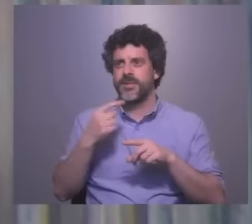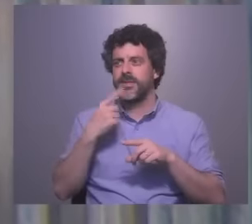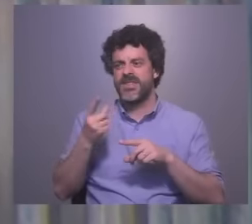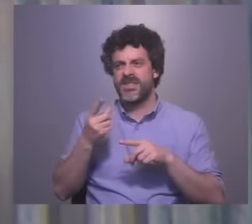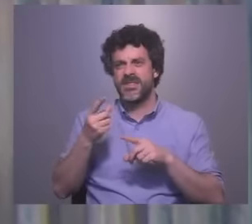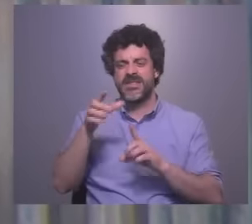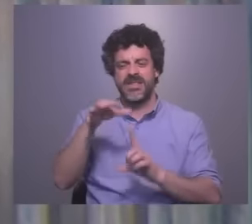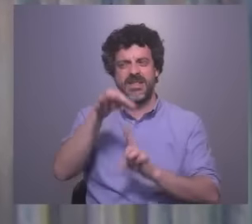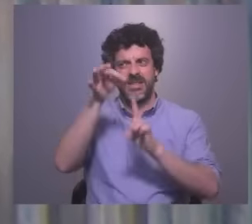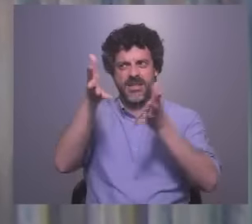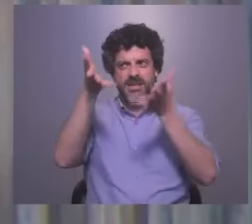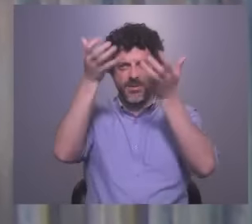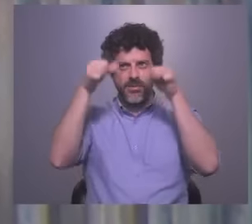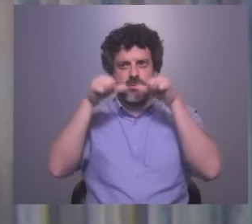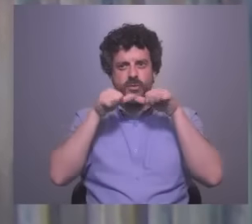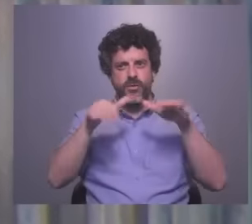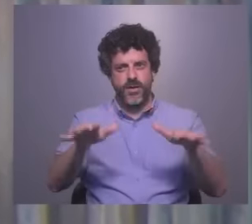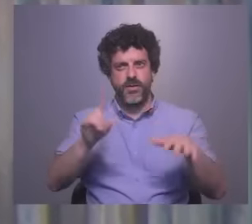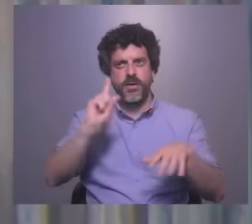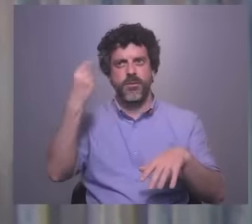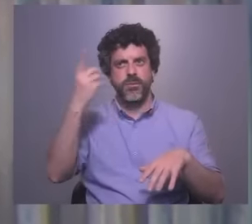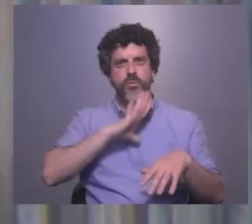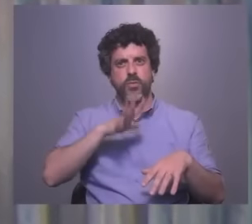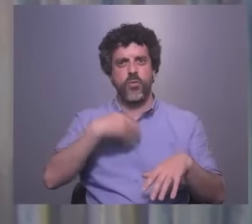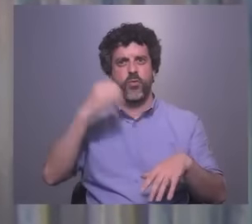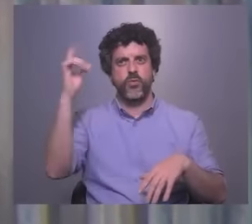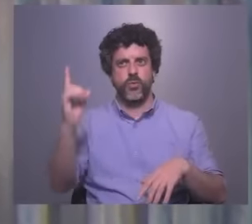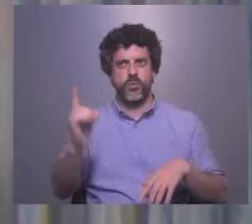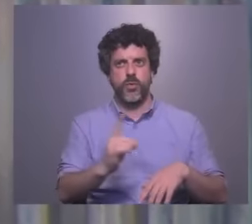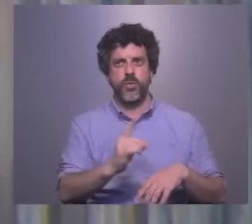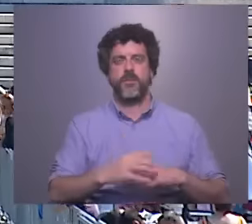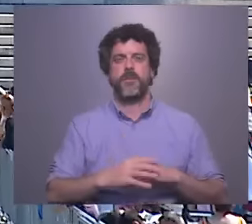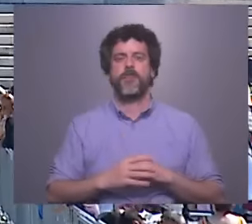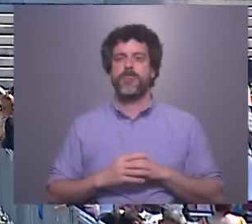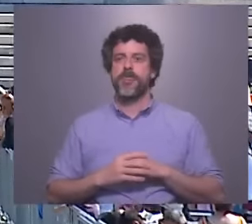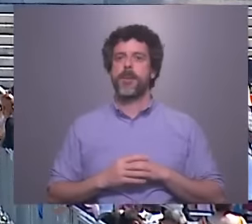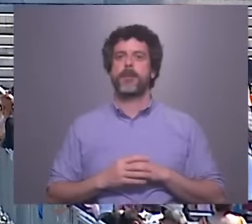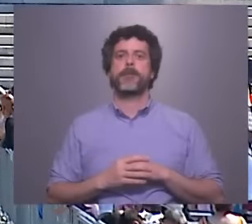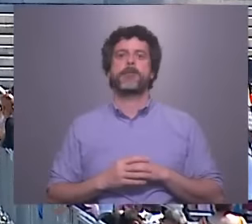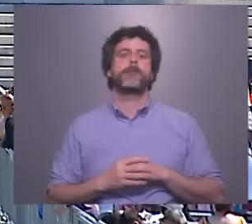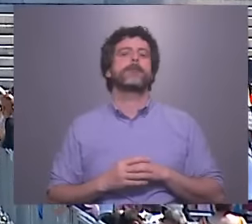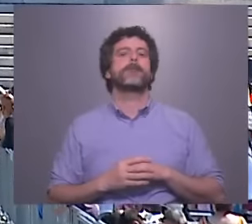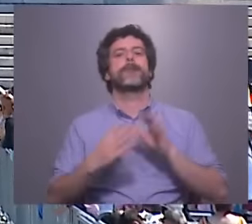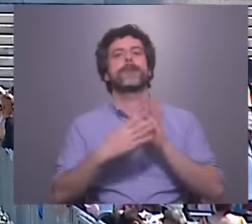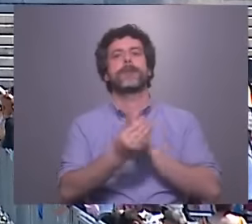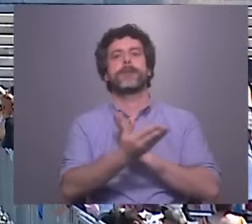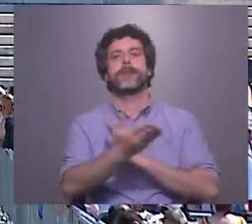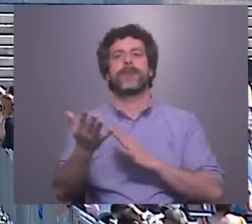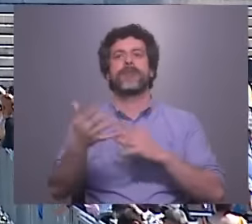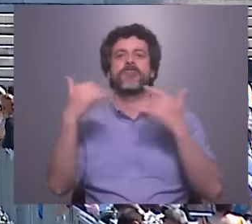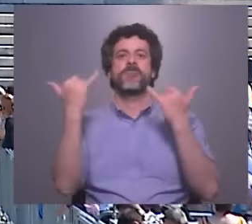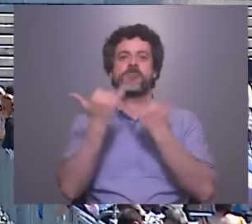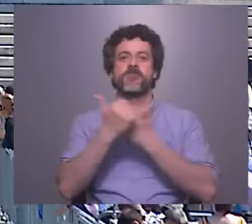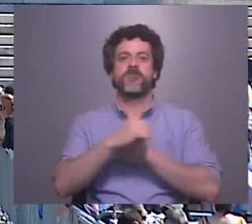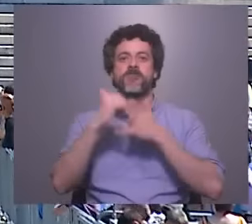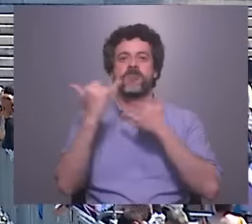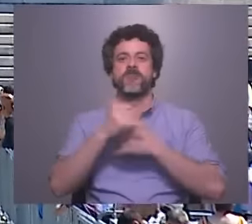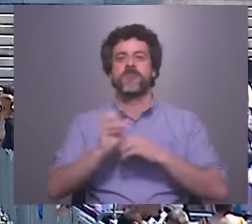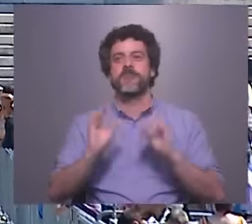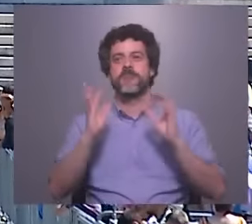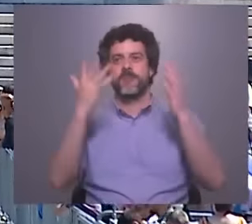La gente entonces, al ver el signo que había hecho, decía: este sí que es